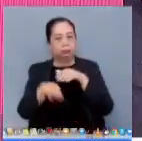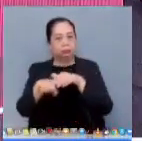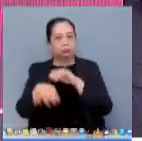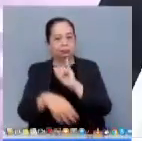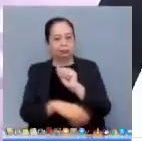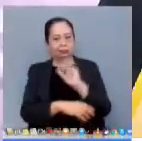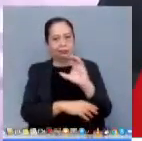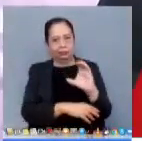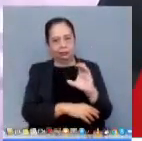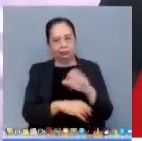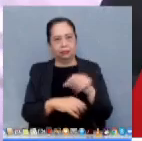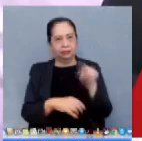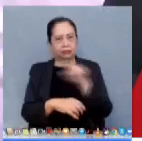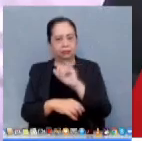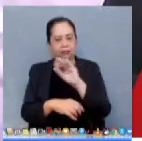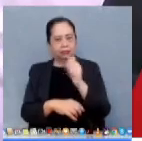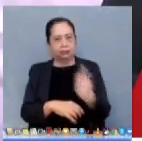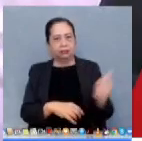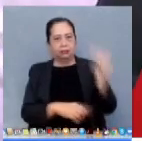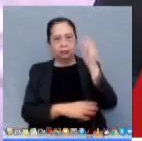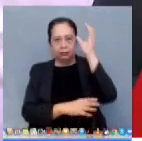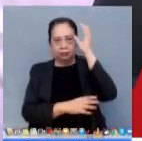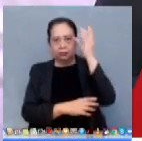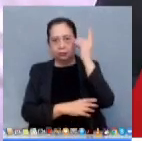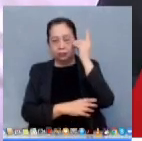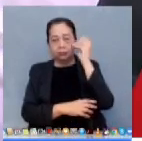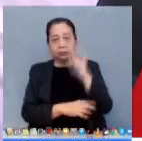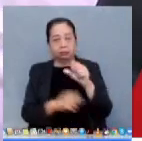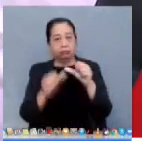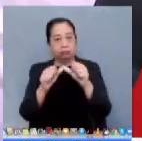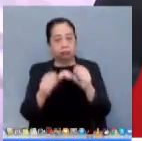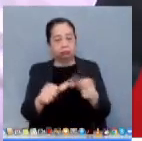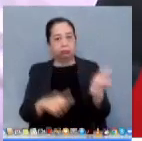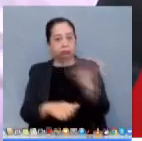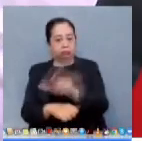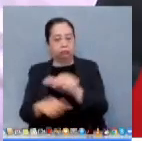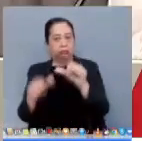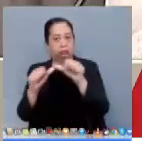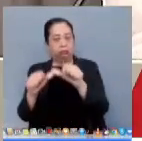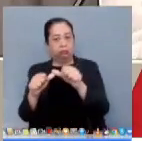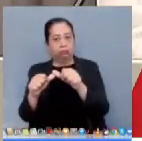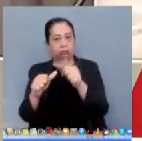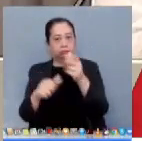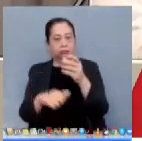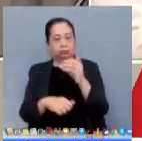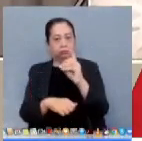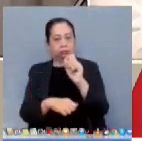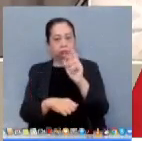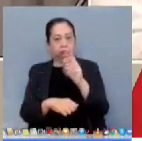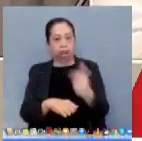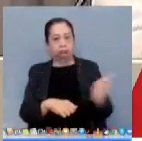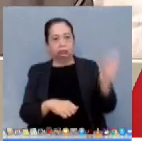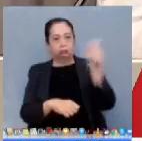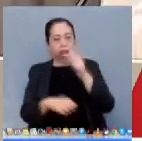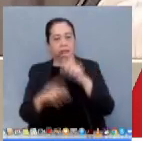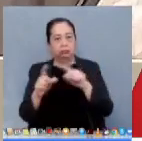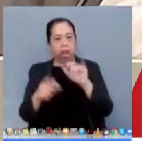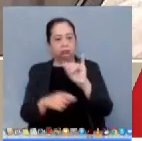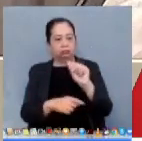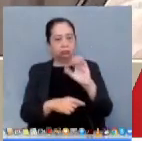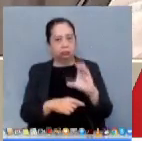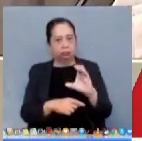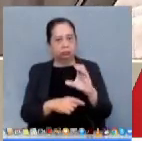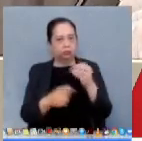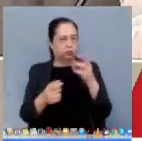kay IAC Chief Charlie Del Rosario, pwedeng ituloy ni incoming Transportation Secretary Jaime Bautista ang IAC o bumuo ng